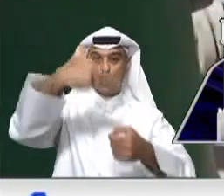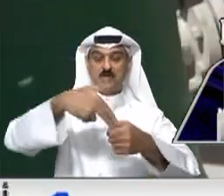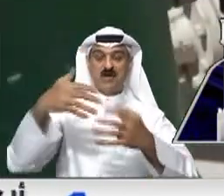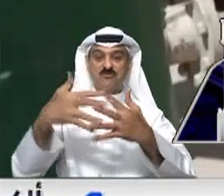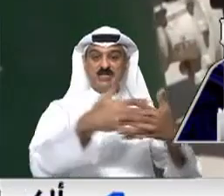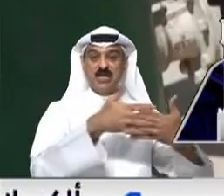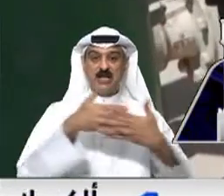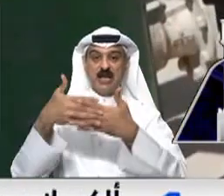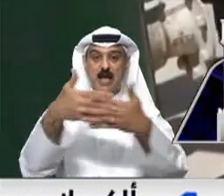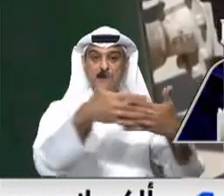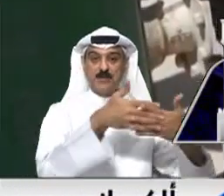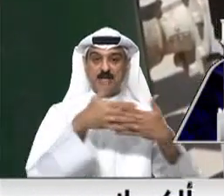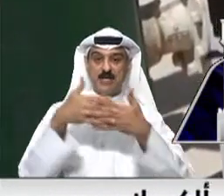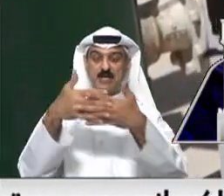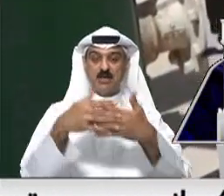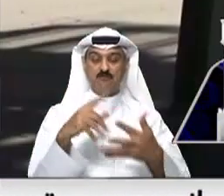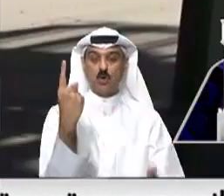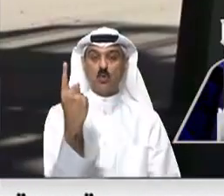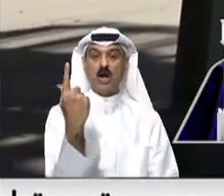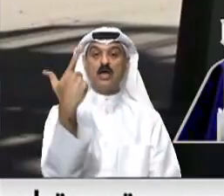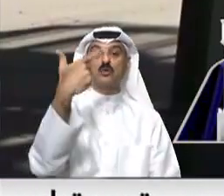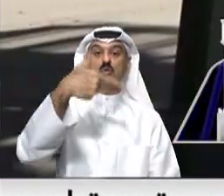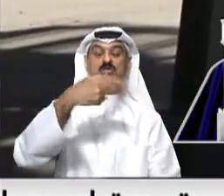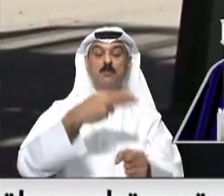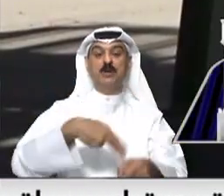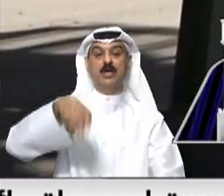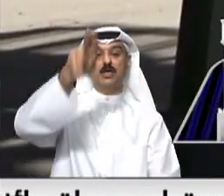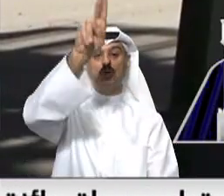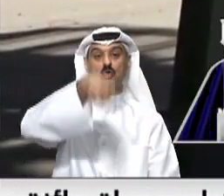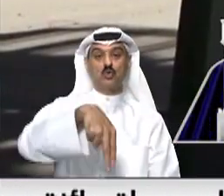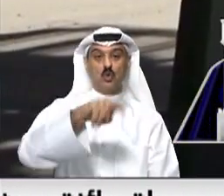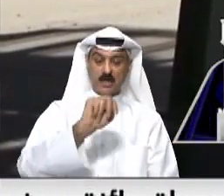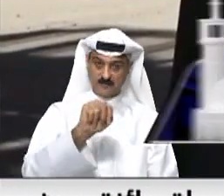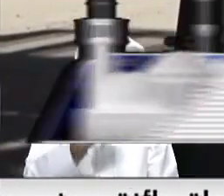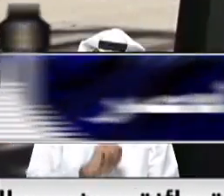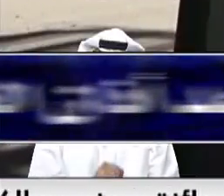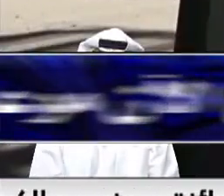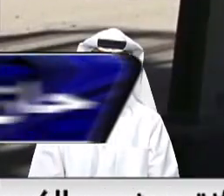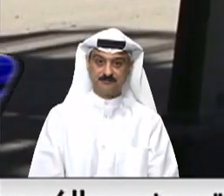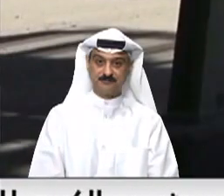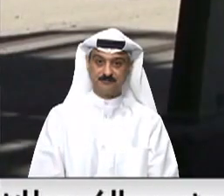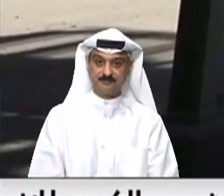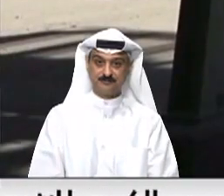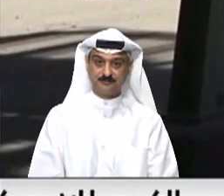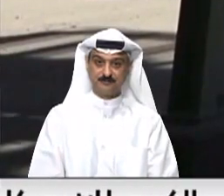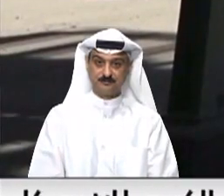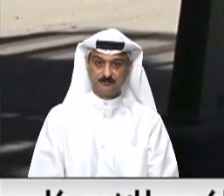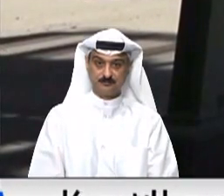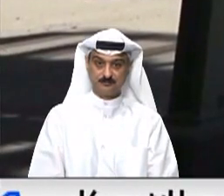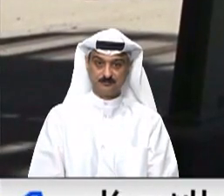تكساس الوسيط الامريكي الى 71 دولار و78 سنتين البرميل